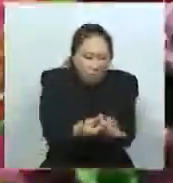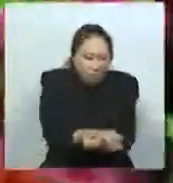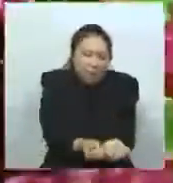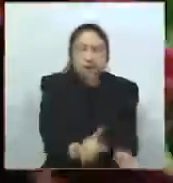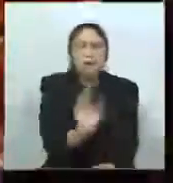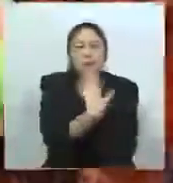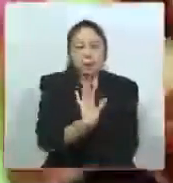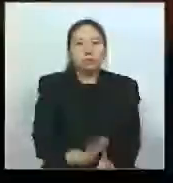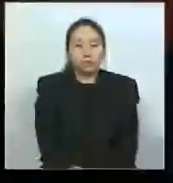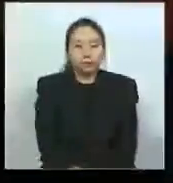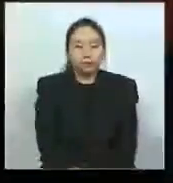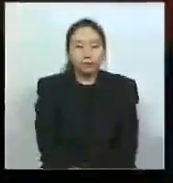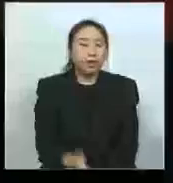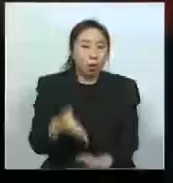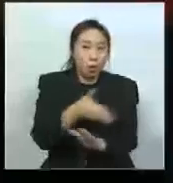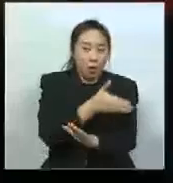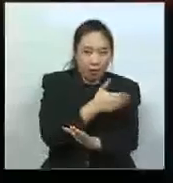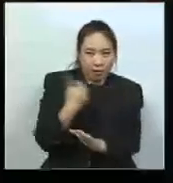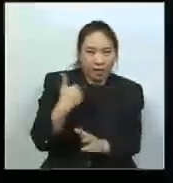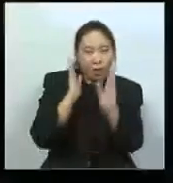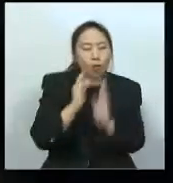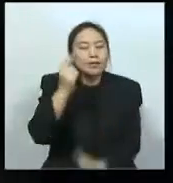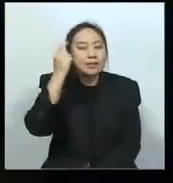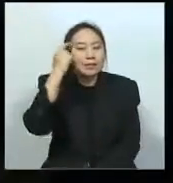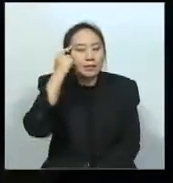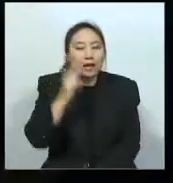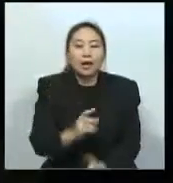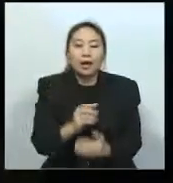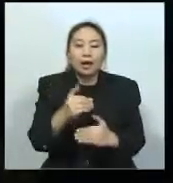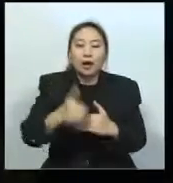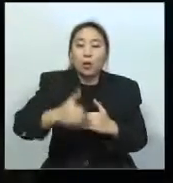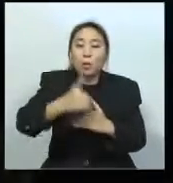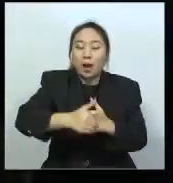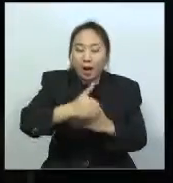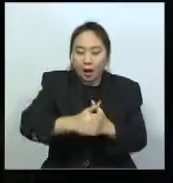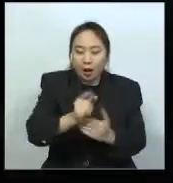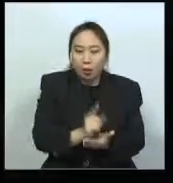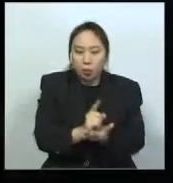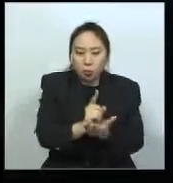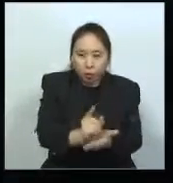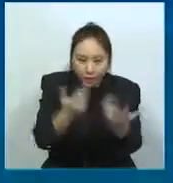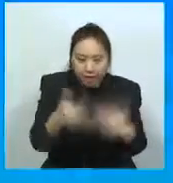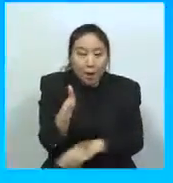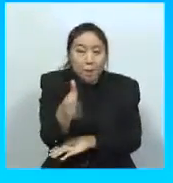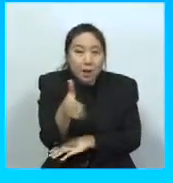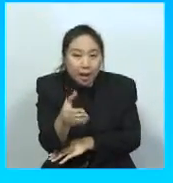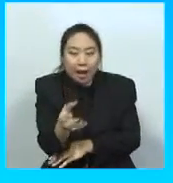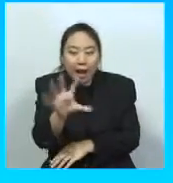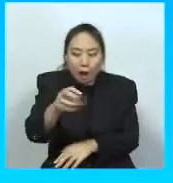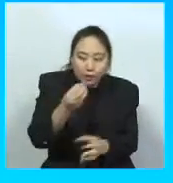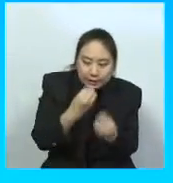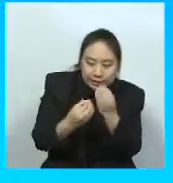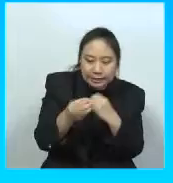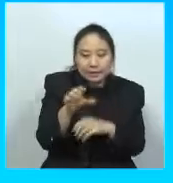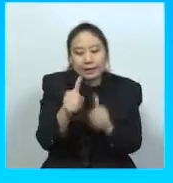นะคะ ก่อนหน้านี้เนี่ยช่วงที่นิยมหลายท่านก็จะเข้าใจว่าเราใช้กระทงขนมปังก็จะเป็นอาหารให้เหล่าปลา